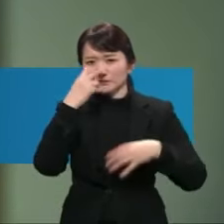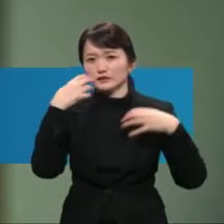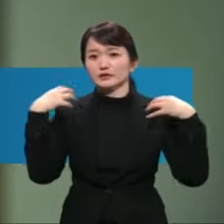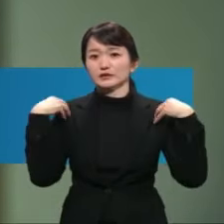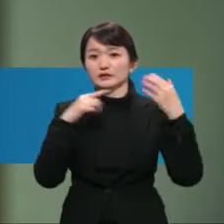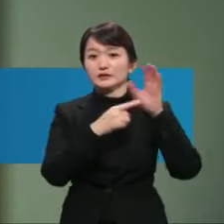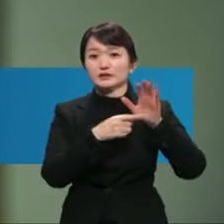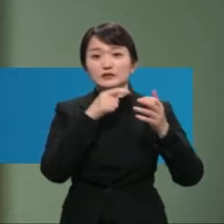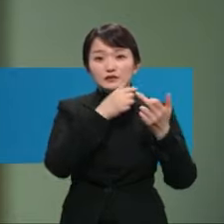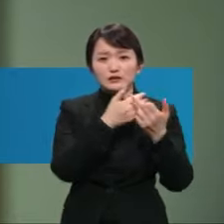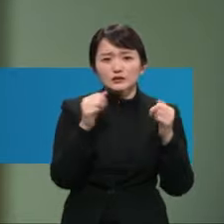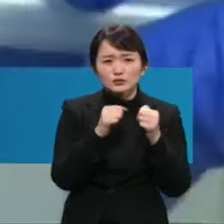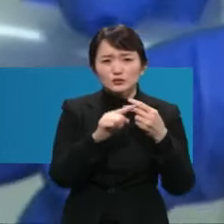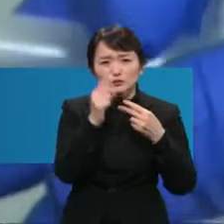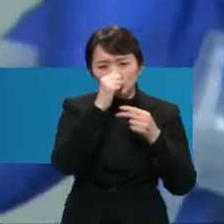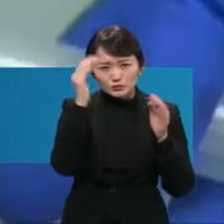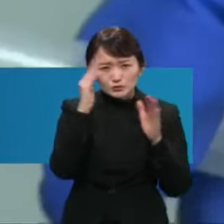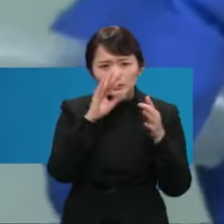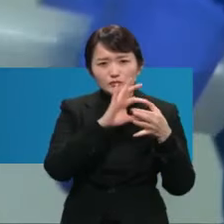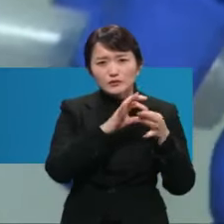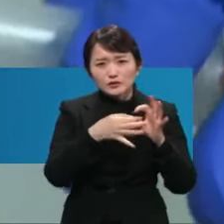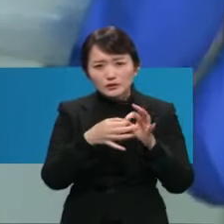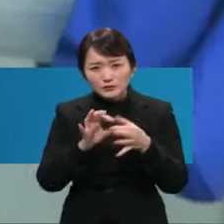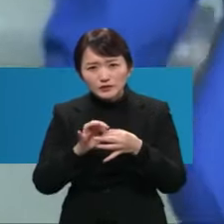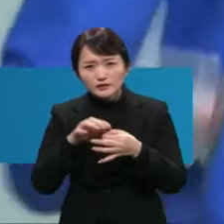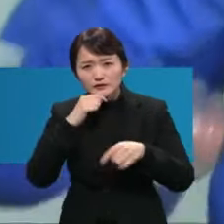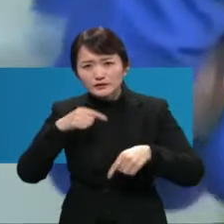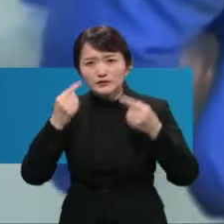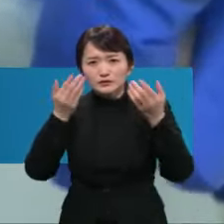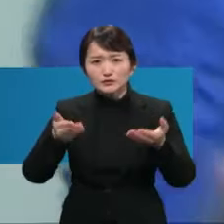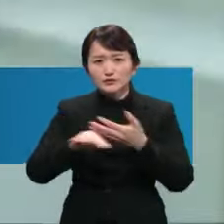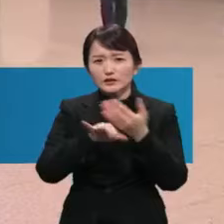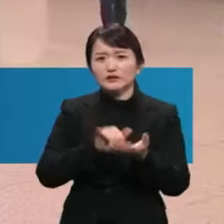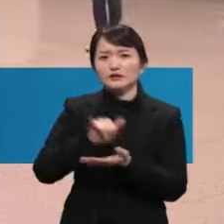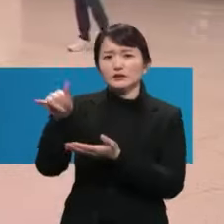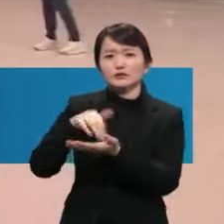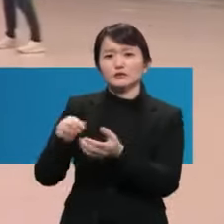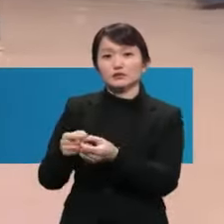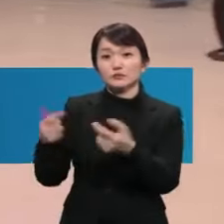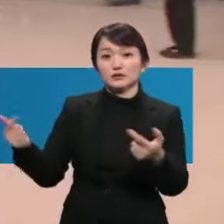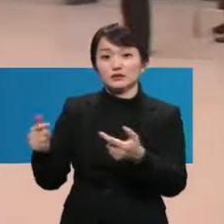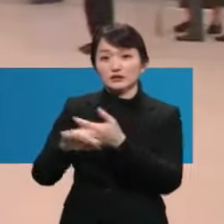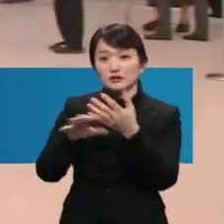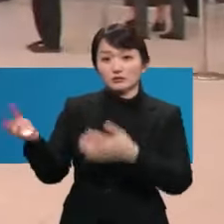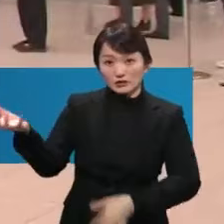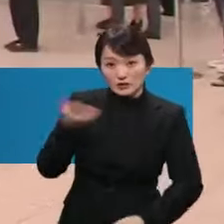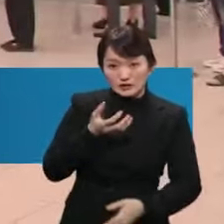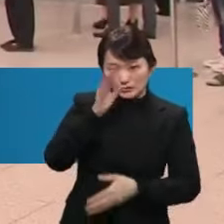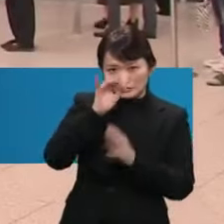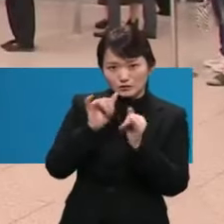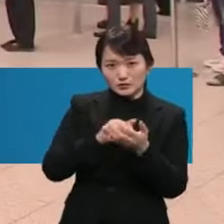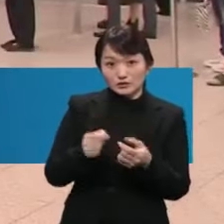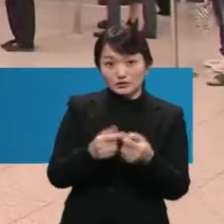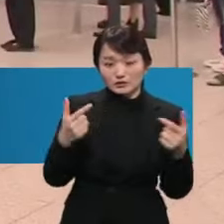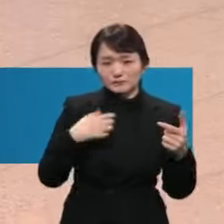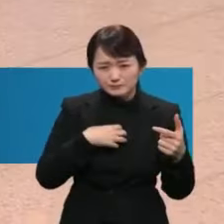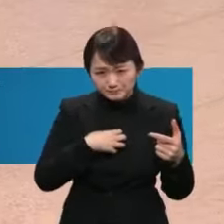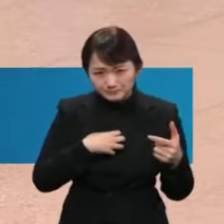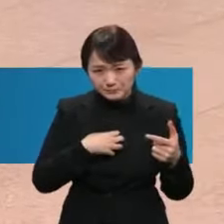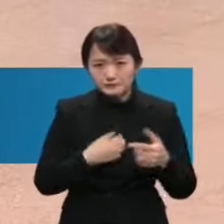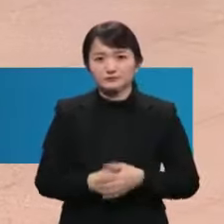강원 동계 청소년 올림픽 설연휴 해외여행 증가 등을 고려해 해외 유입 환자가 늘어날 수 있다고 했습니다